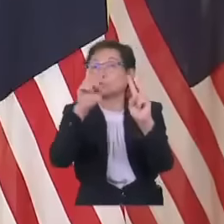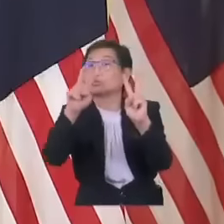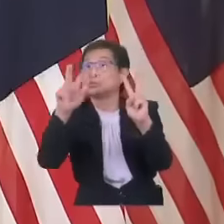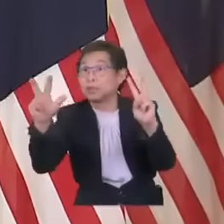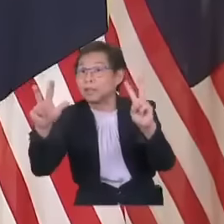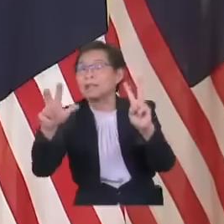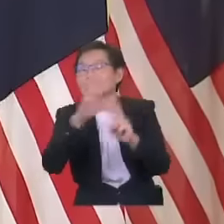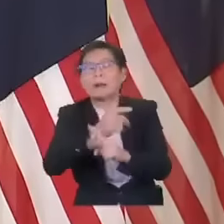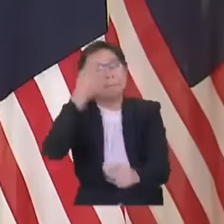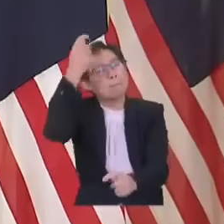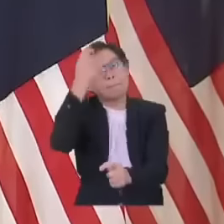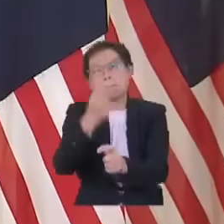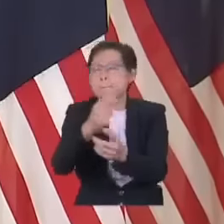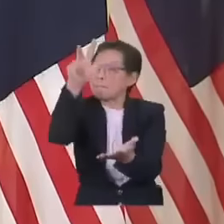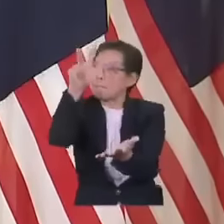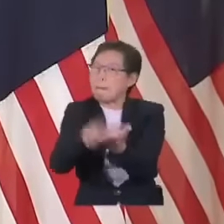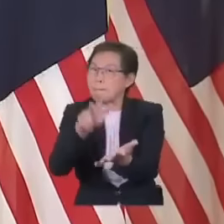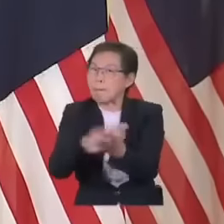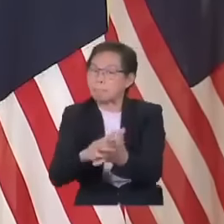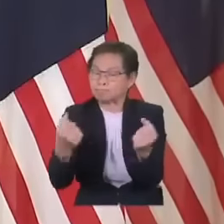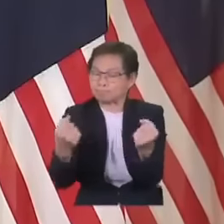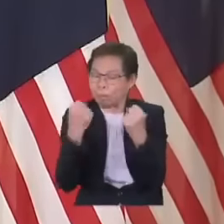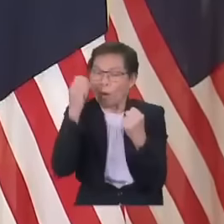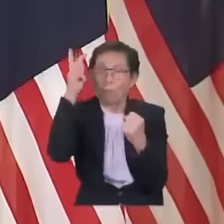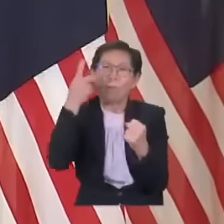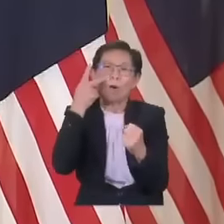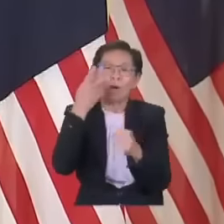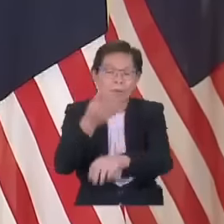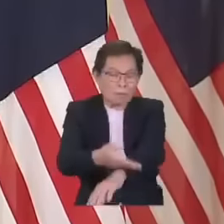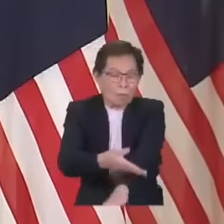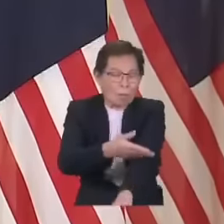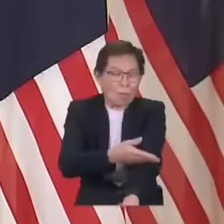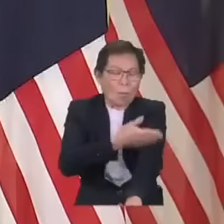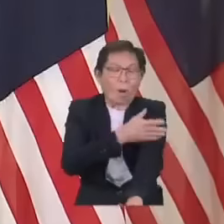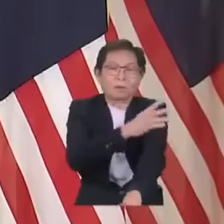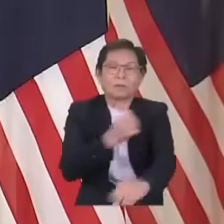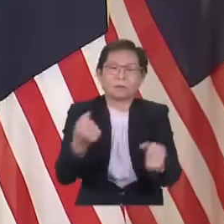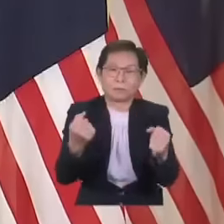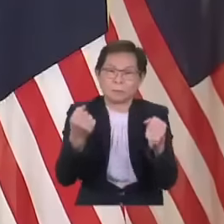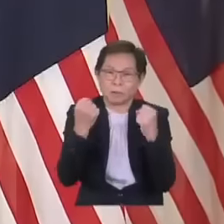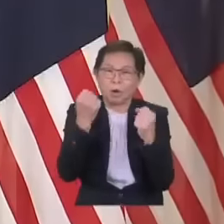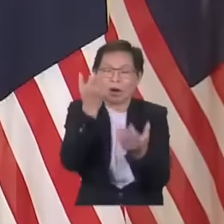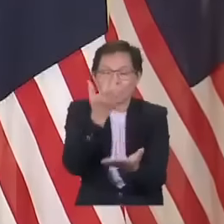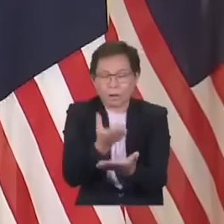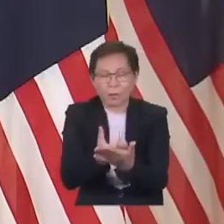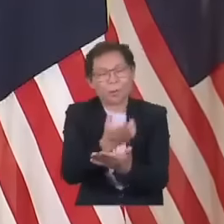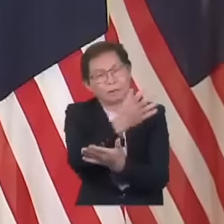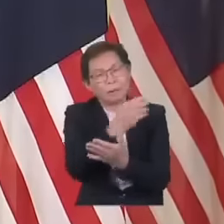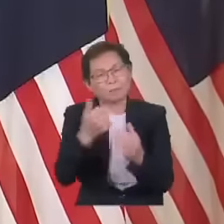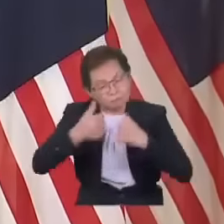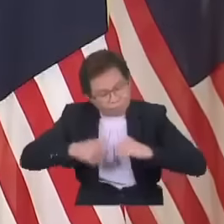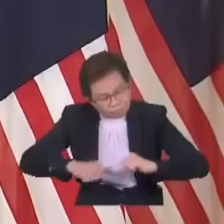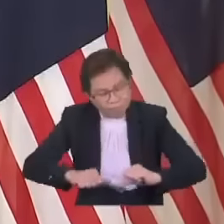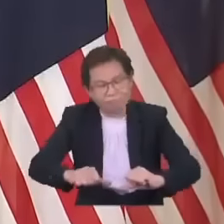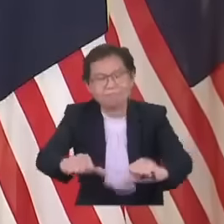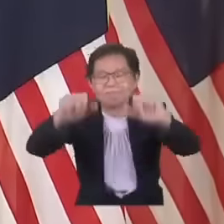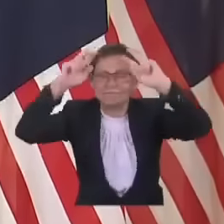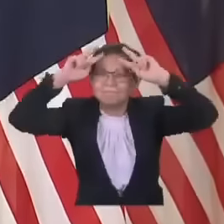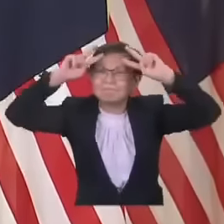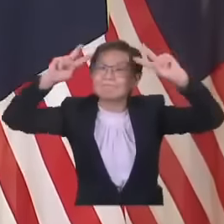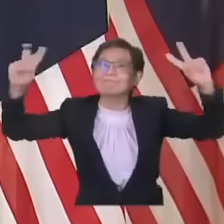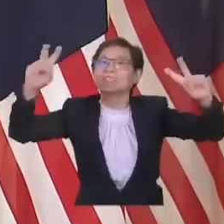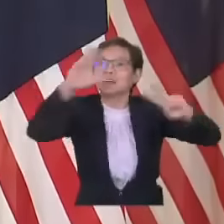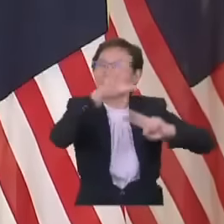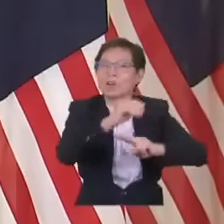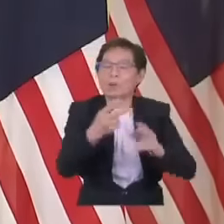mengekalkan kestabilan politik memulih dan mengukuhi ekonomi serta mengekalkan keharmonian